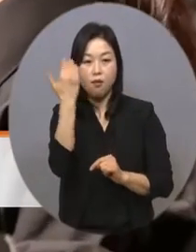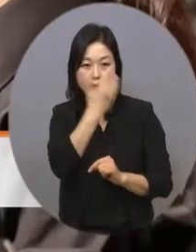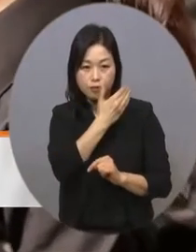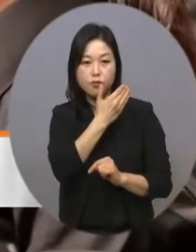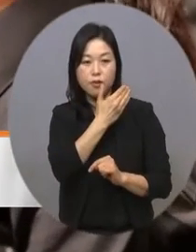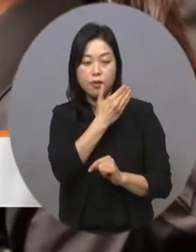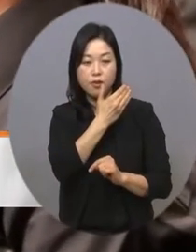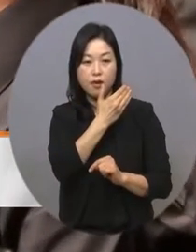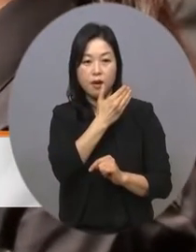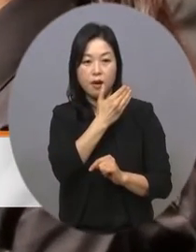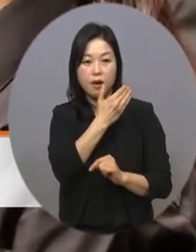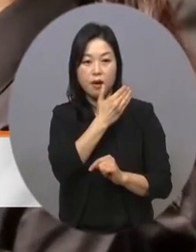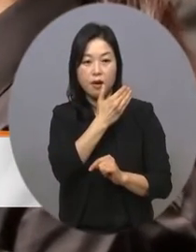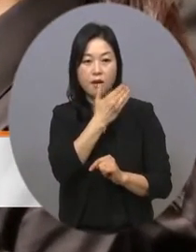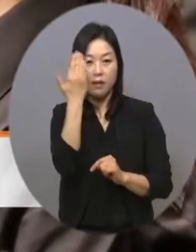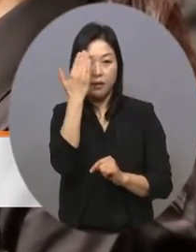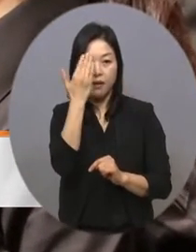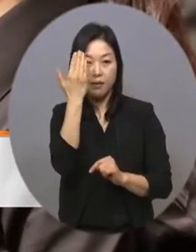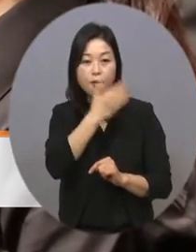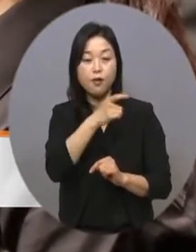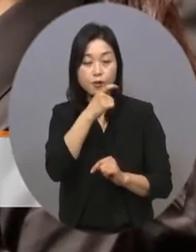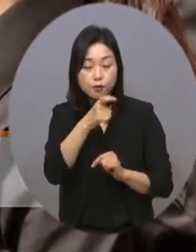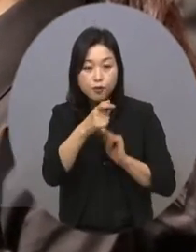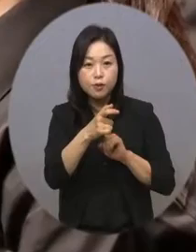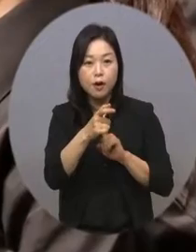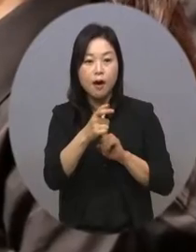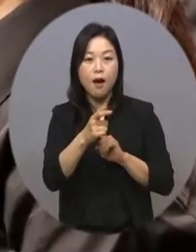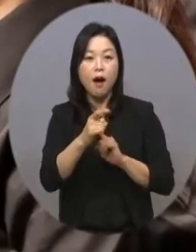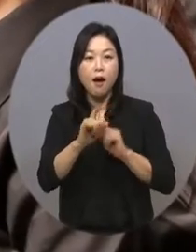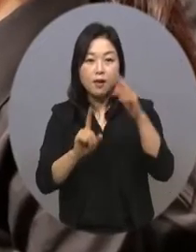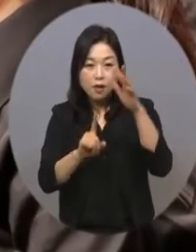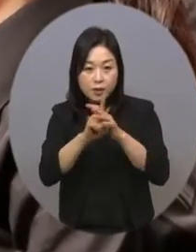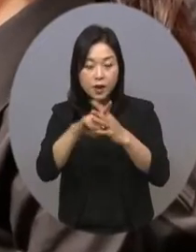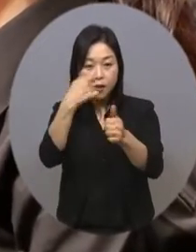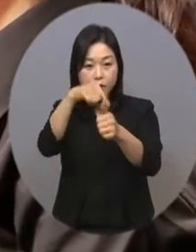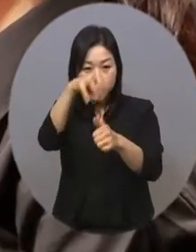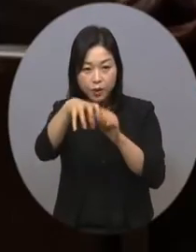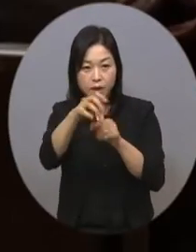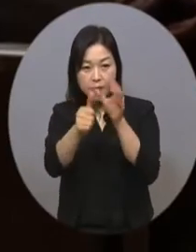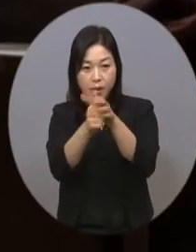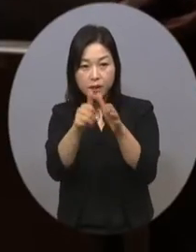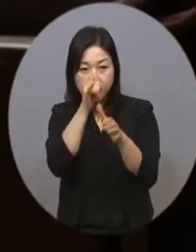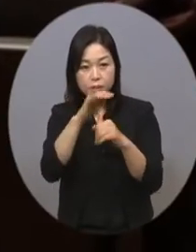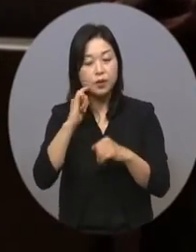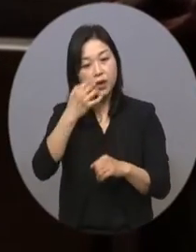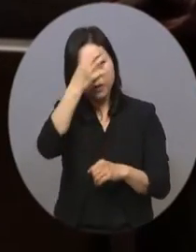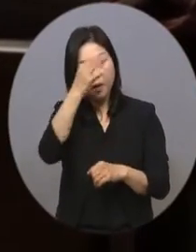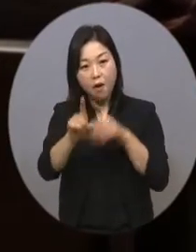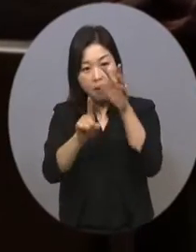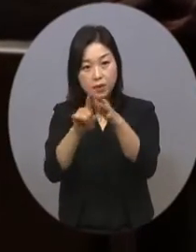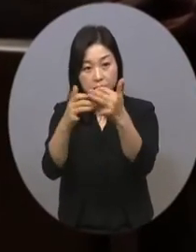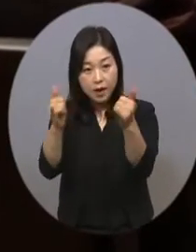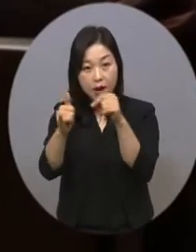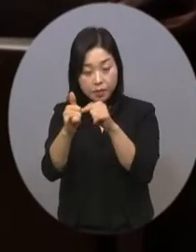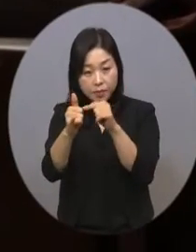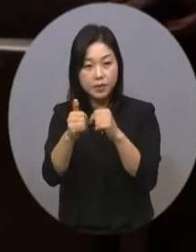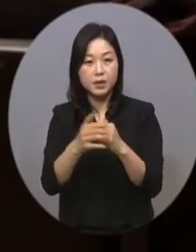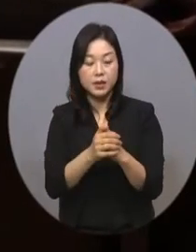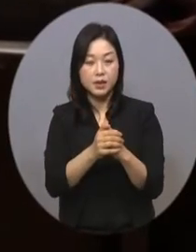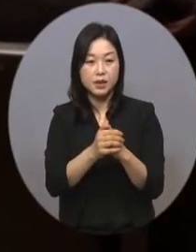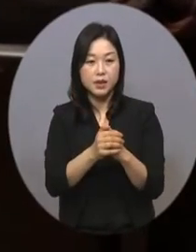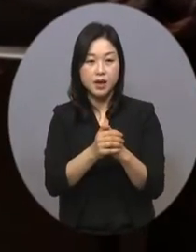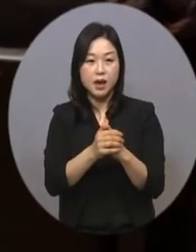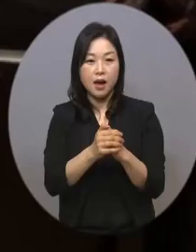여수영재교육원에 맞춤형 교육을 전담시키고 있으며, 현재 예술영재들은 악기별 전문 지도